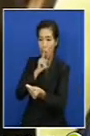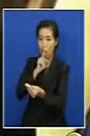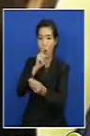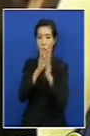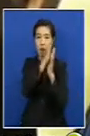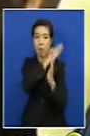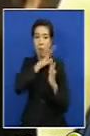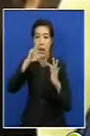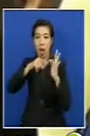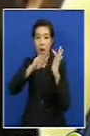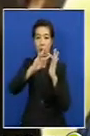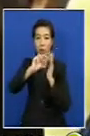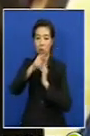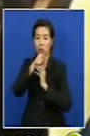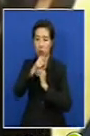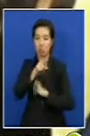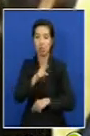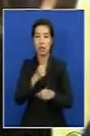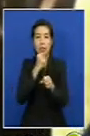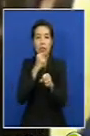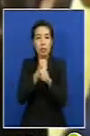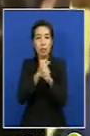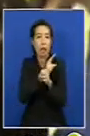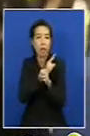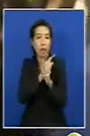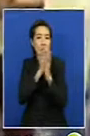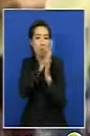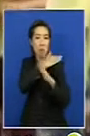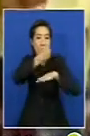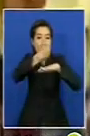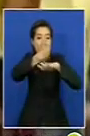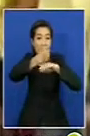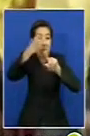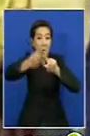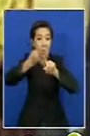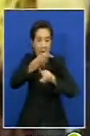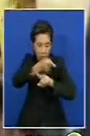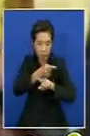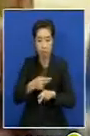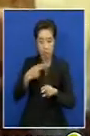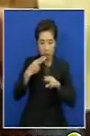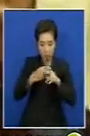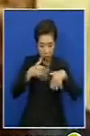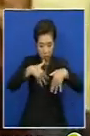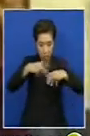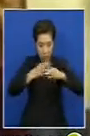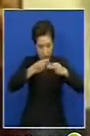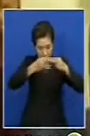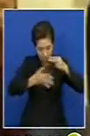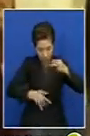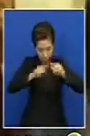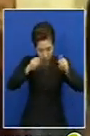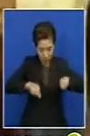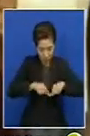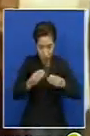มังคลาจารย์หรือว่าสมเด็จช่วงผู้ปฏิบัติหน้าที่แทนสมเด็จพระสังฆราชครับไปยื่นกับ DSI มีพันตำรวจตรีวรนันท์ศ